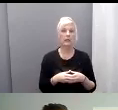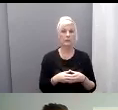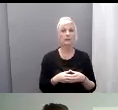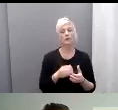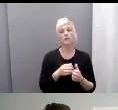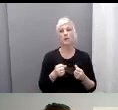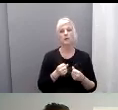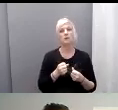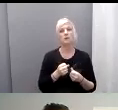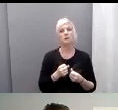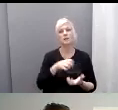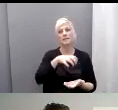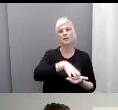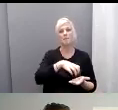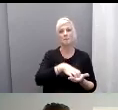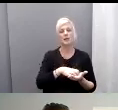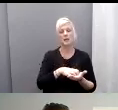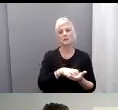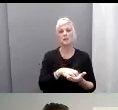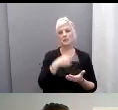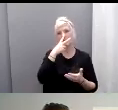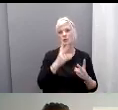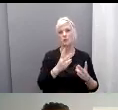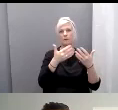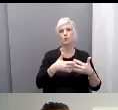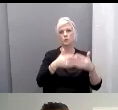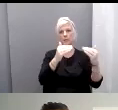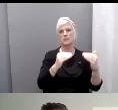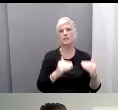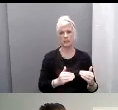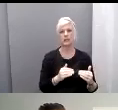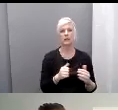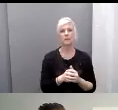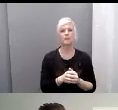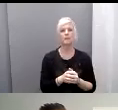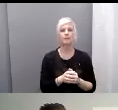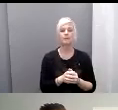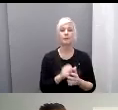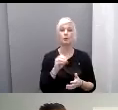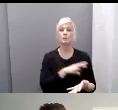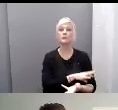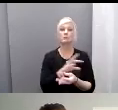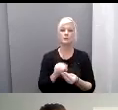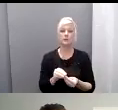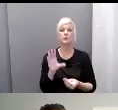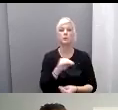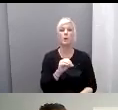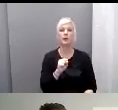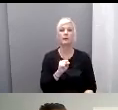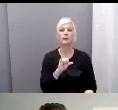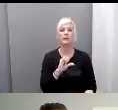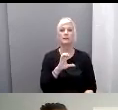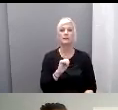hörsel. Och för att sammanfatta det här komplexet så sa Gisela Helmius,